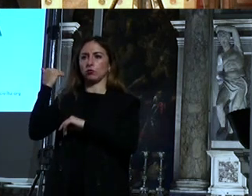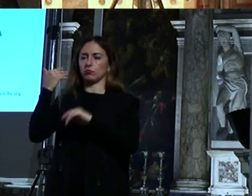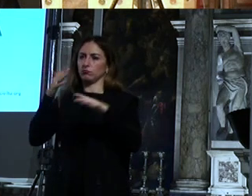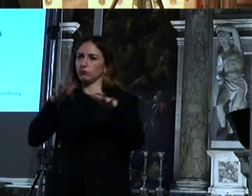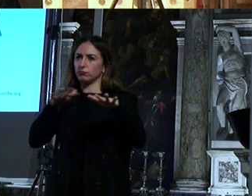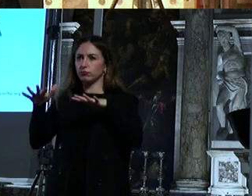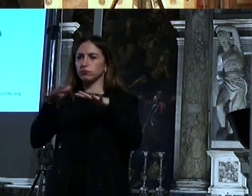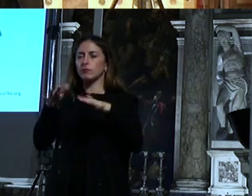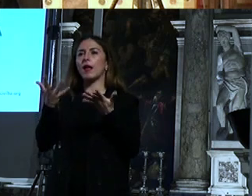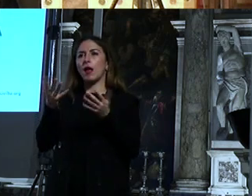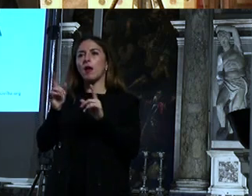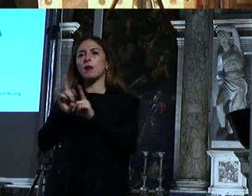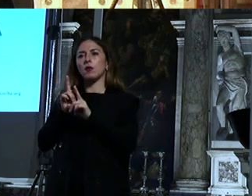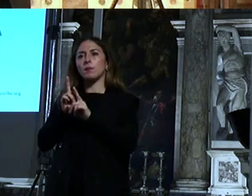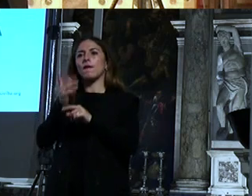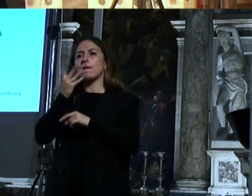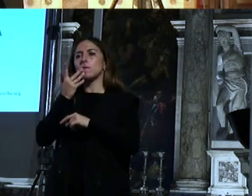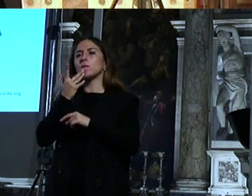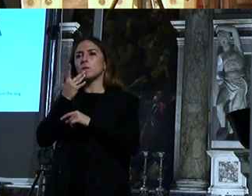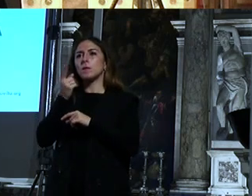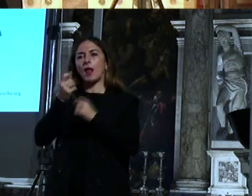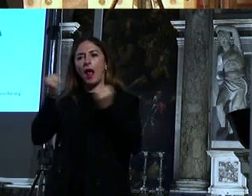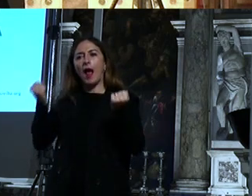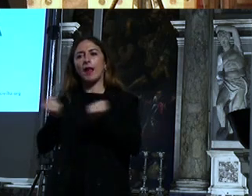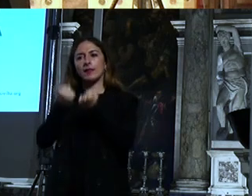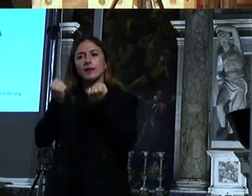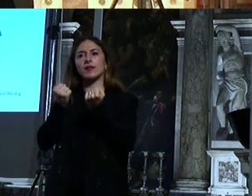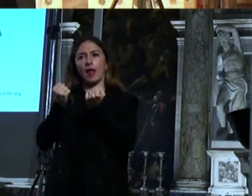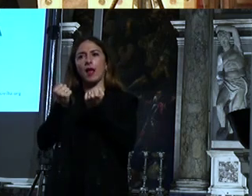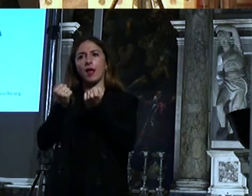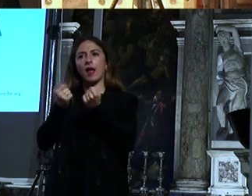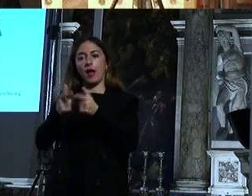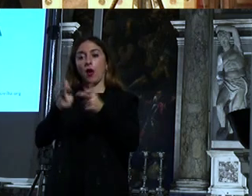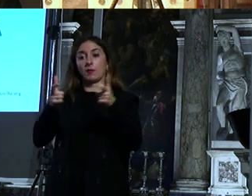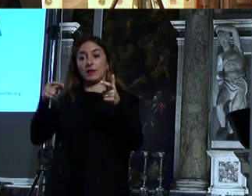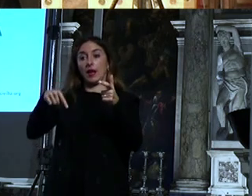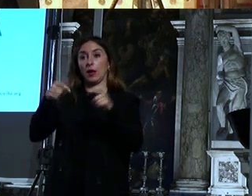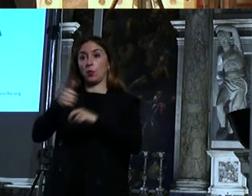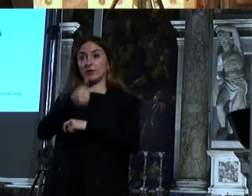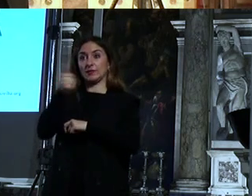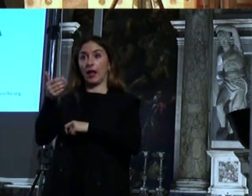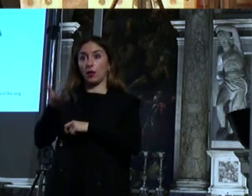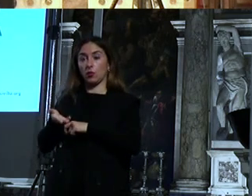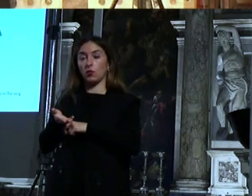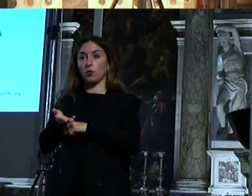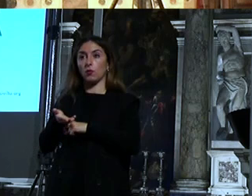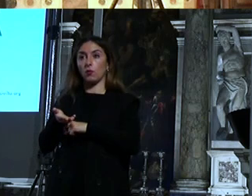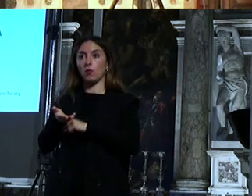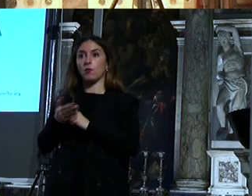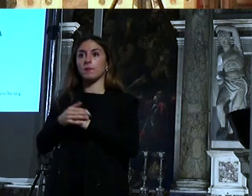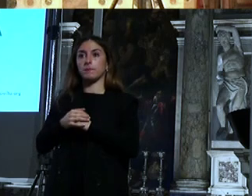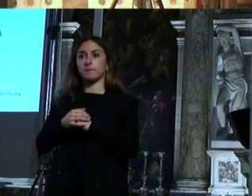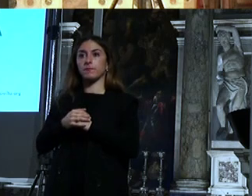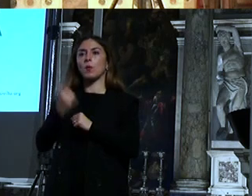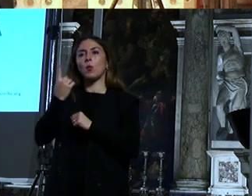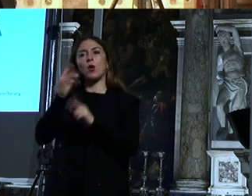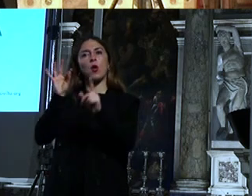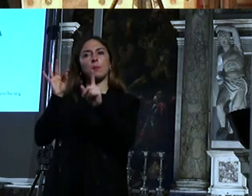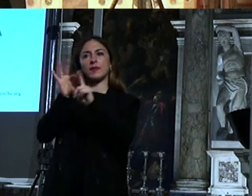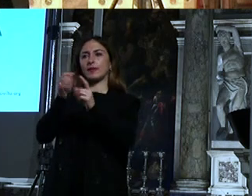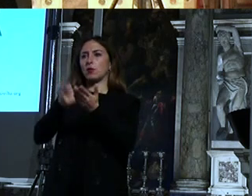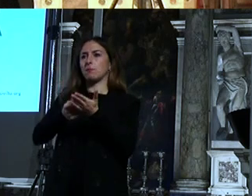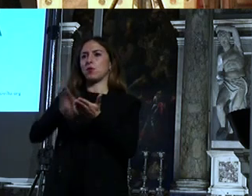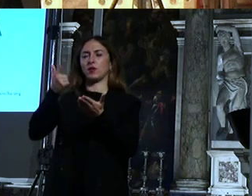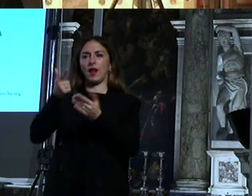incrementare la propria attività a partire da quest'anno, e tenendo presente un obiettivo